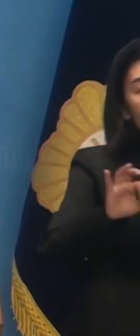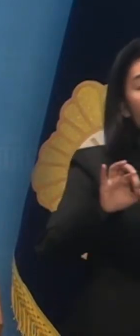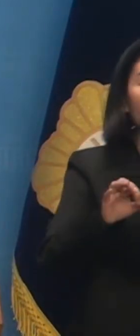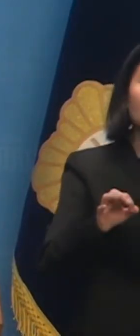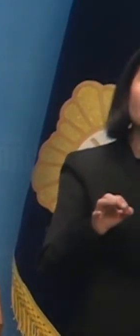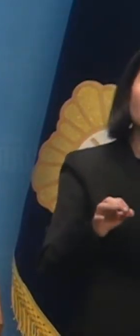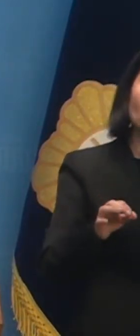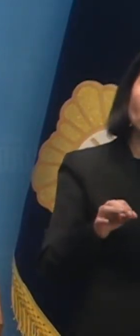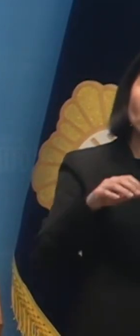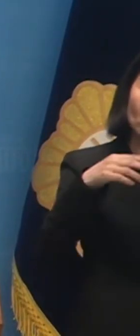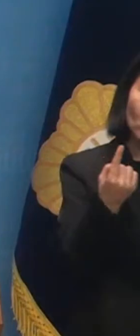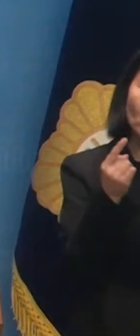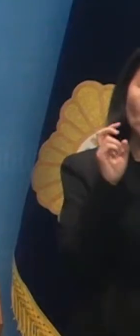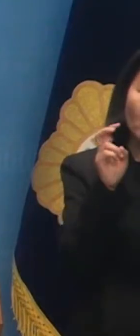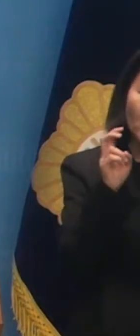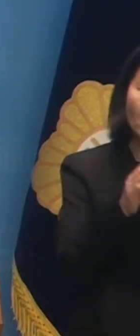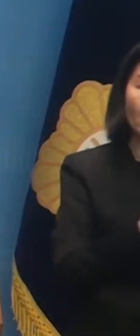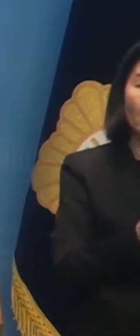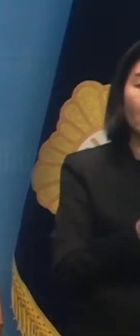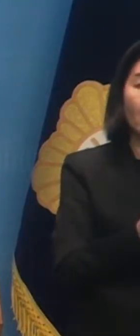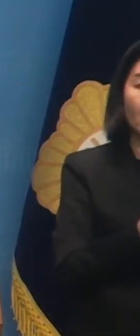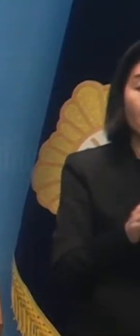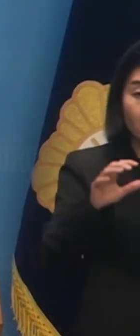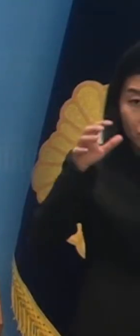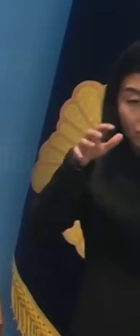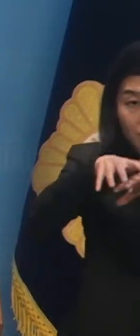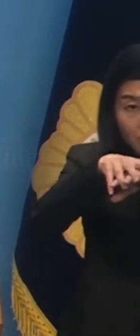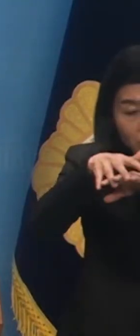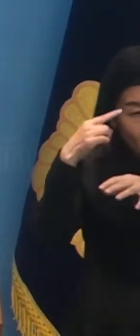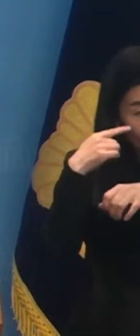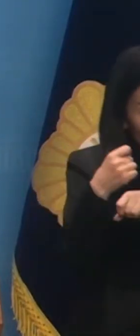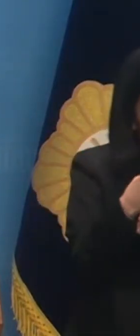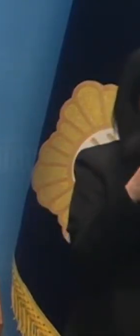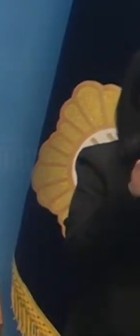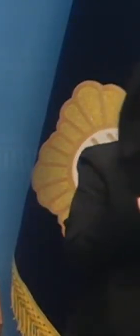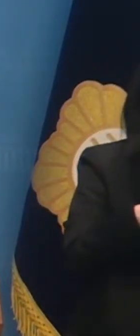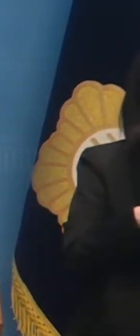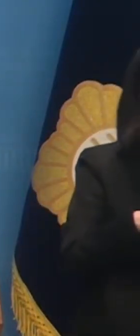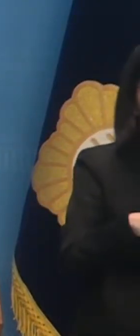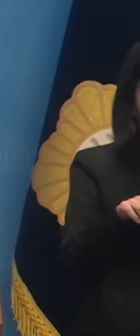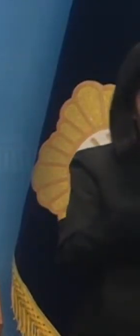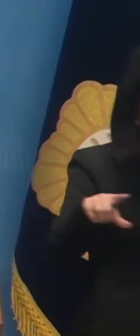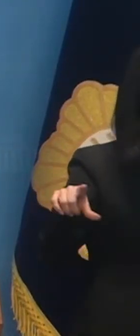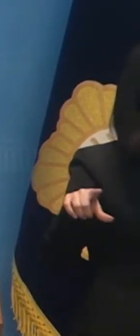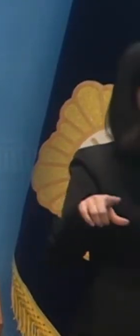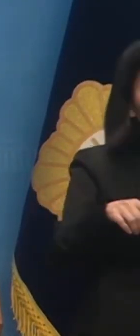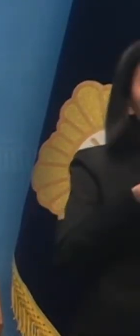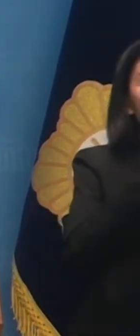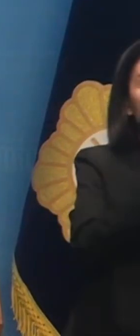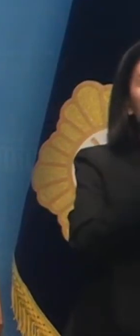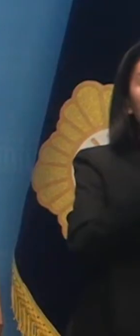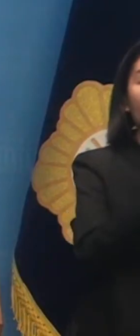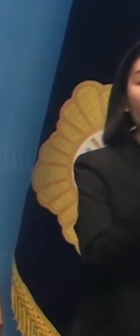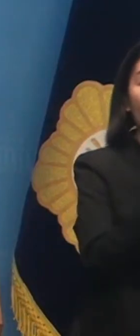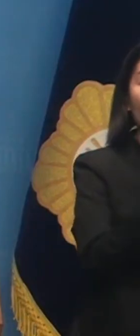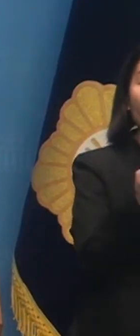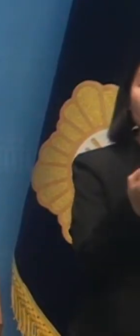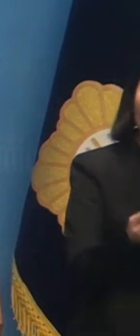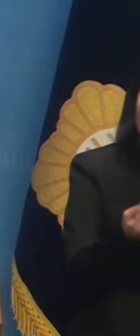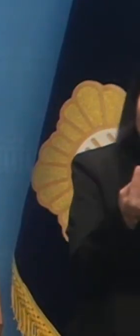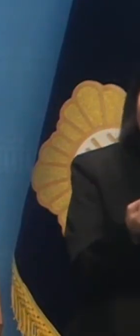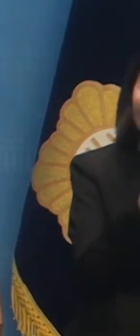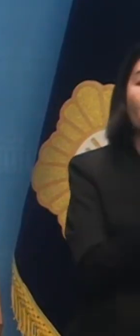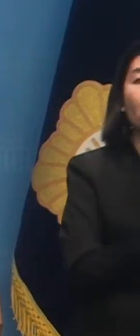예상됩니다. 재정 승수를 국제기구의 기준 연구들에서 일반적인 1.0보다